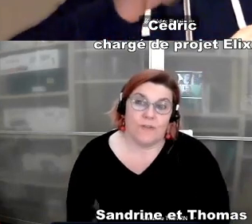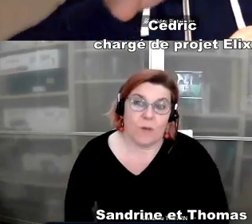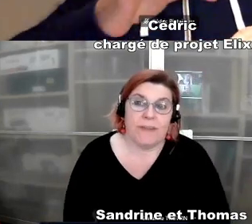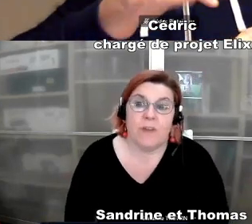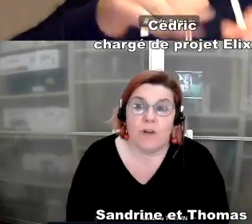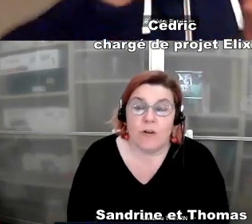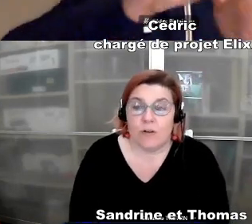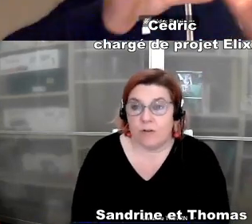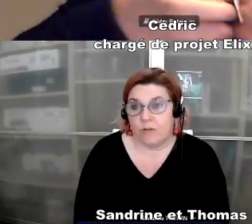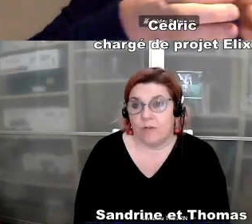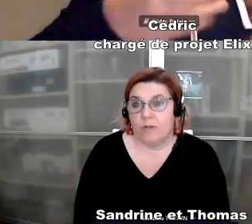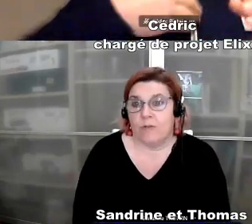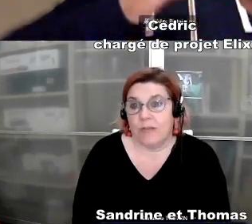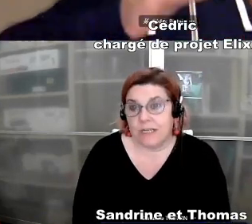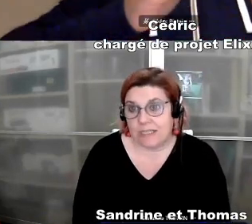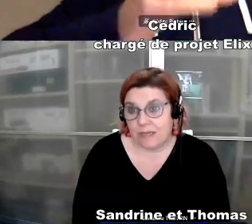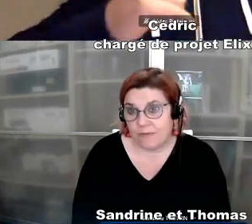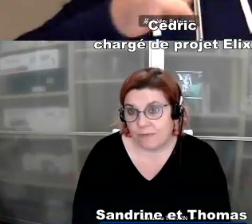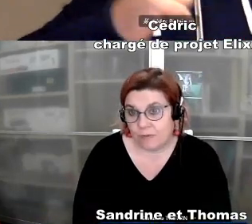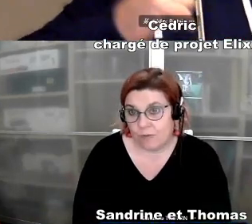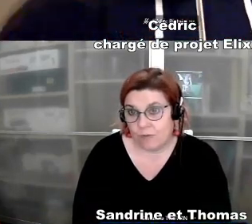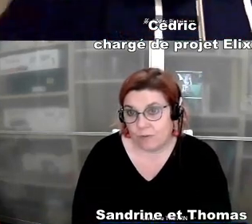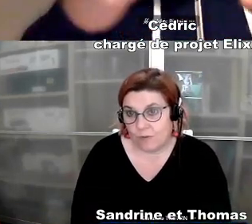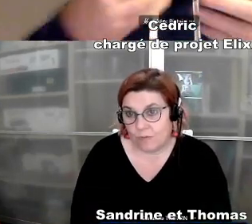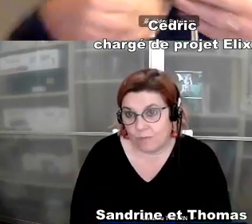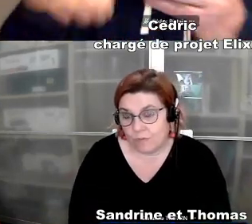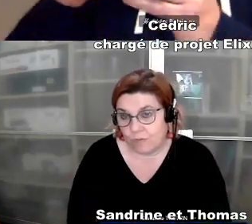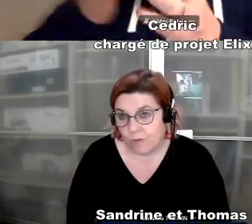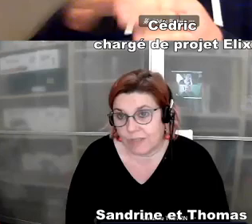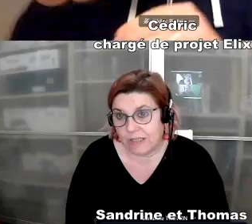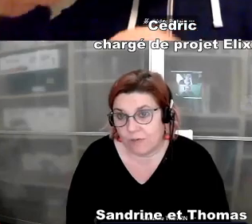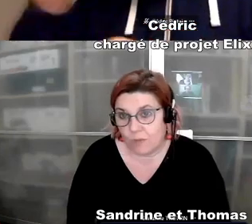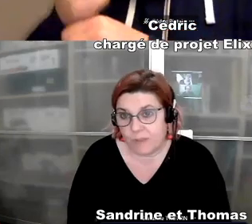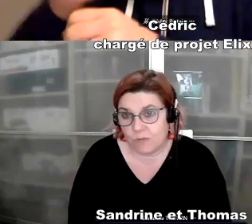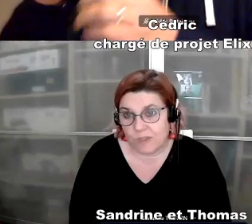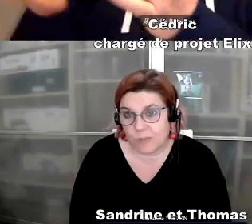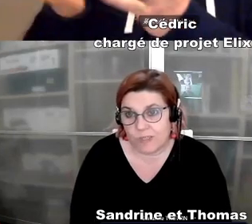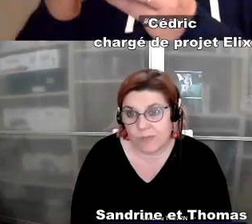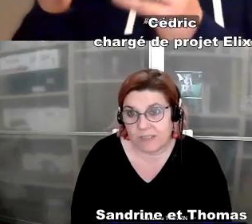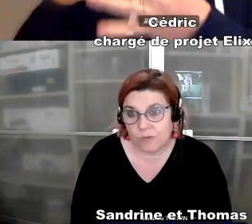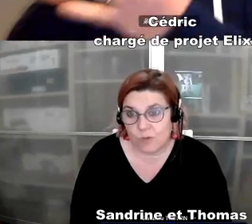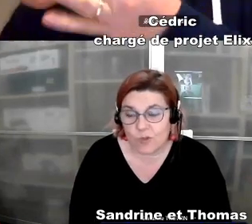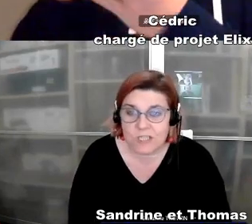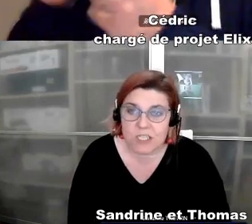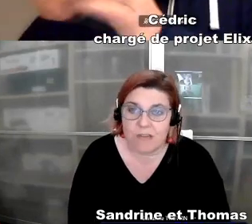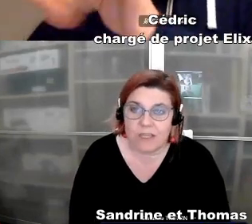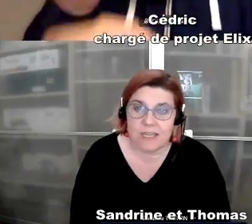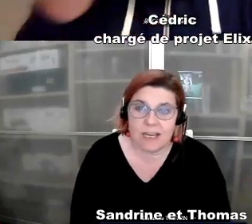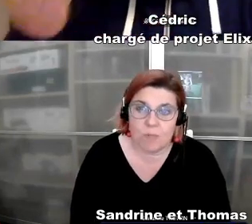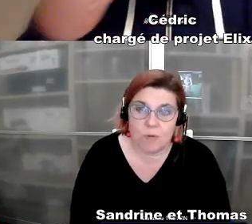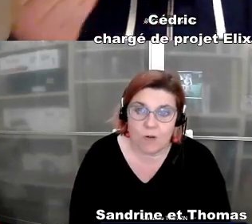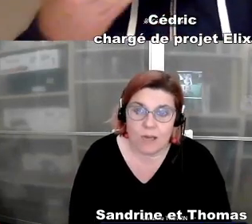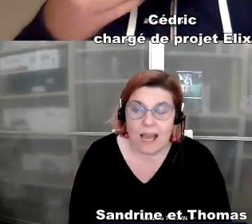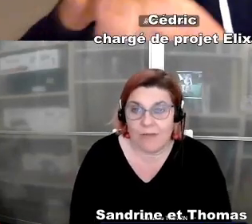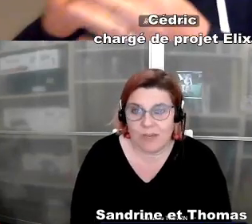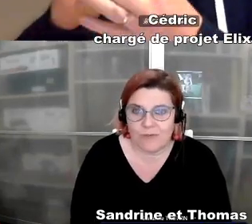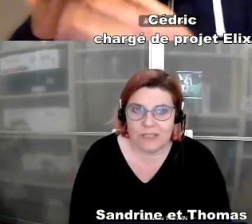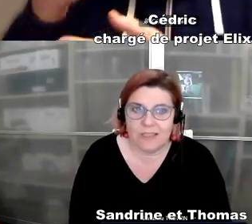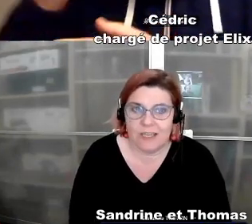je suis formateur de LSF dans le cadre des formations dispensées par Signes de Sens. Et je travaille